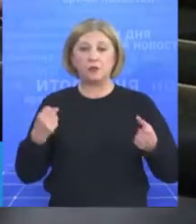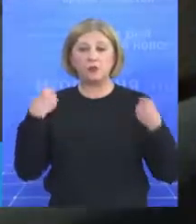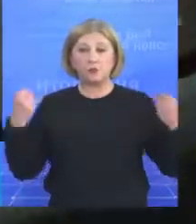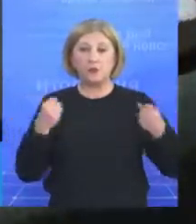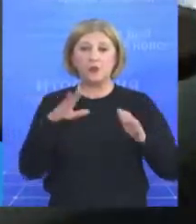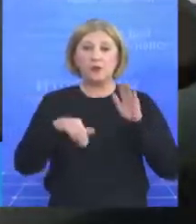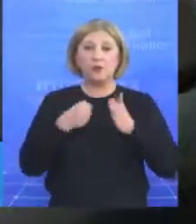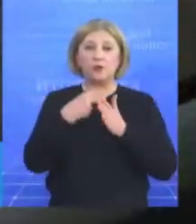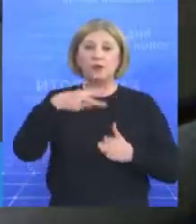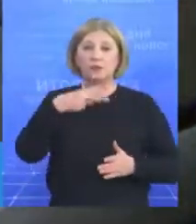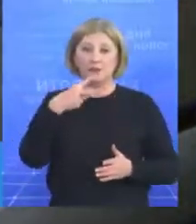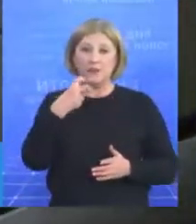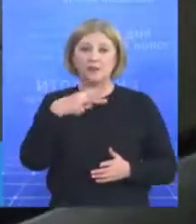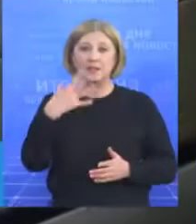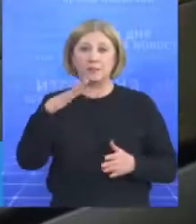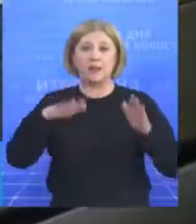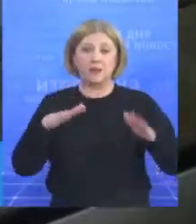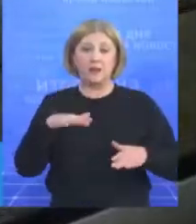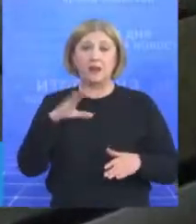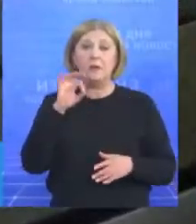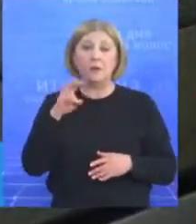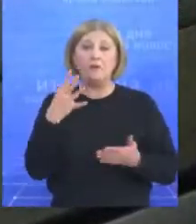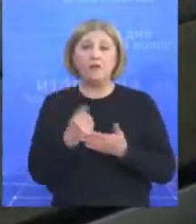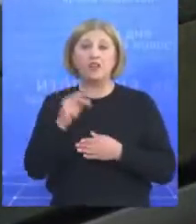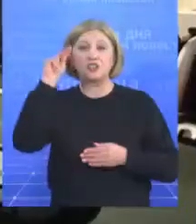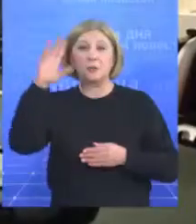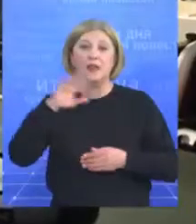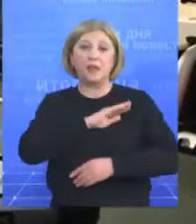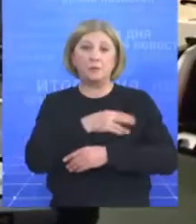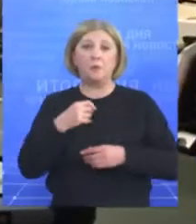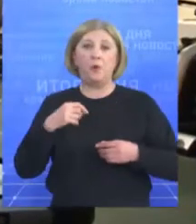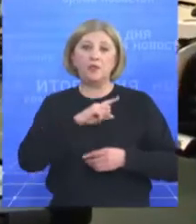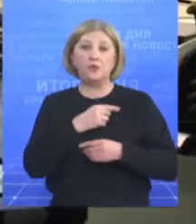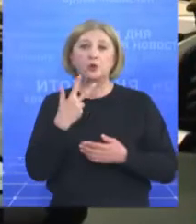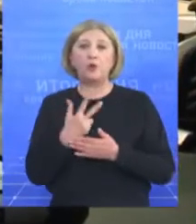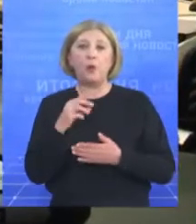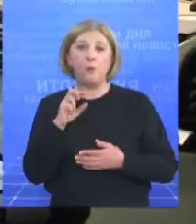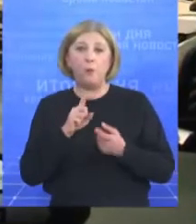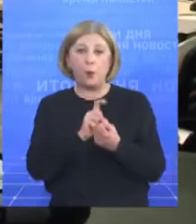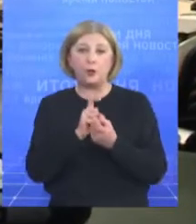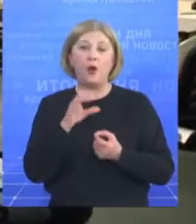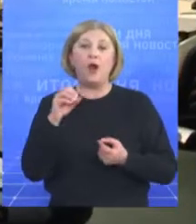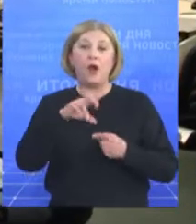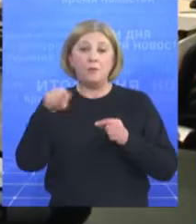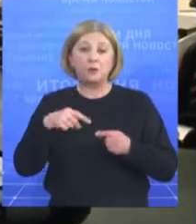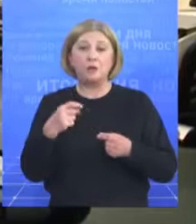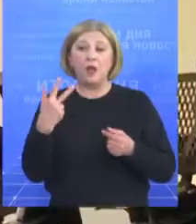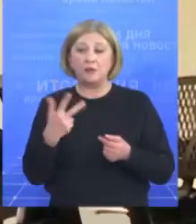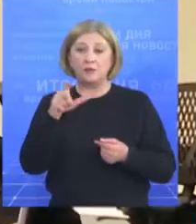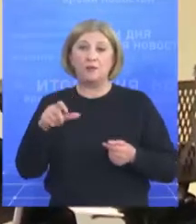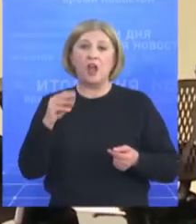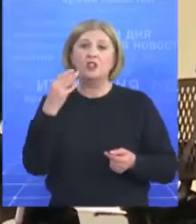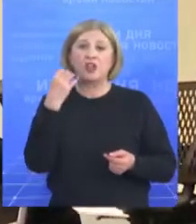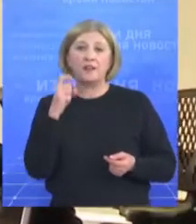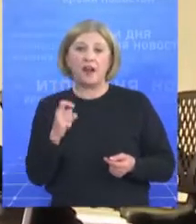до 225 килограммов. В этом году священнослужитель выиграл чемпионат мира по силовому троеборью. Обошел более 30 участников из